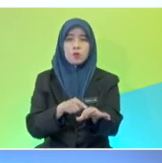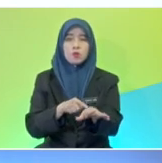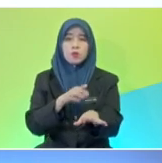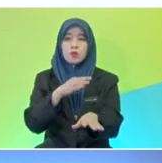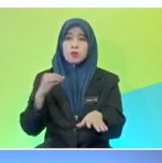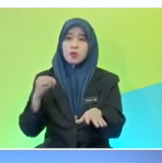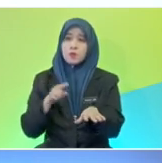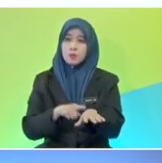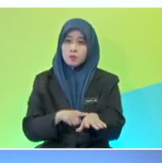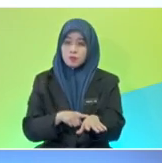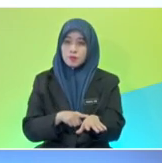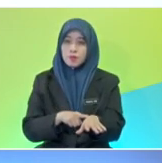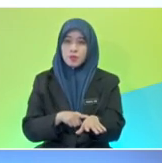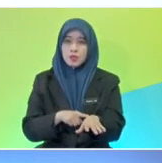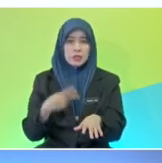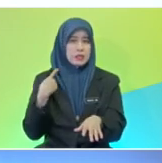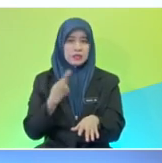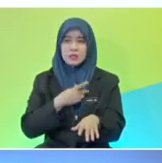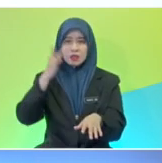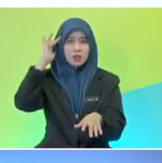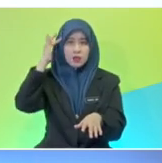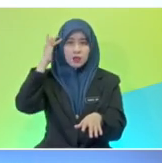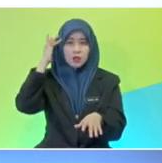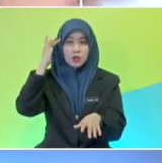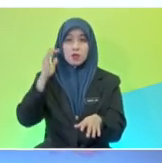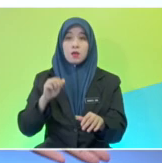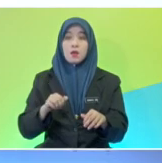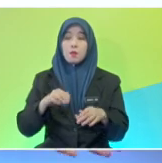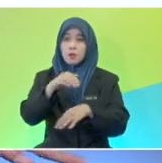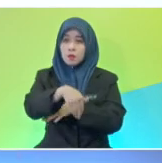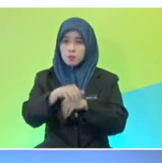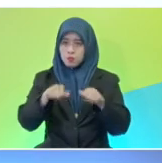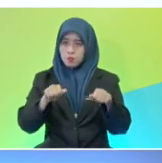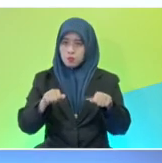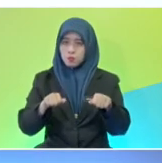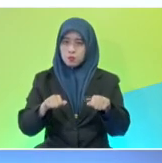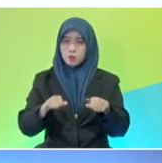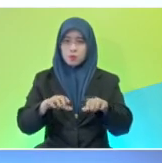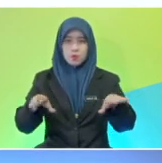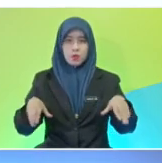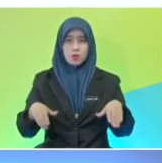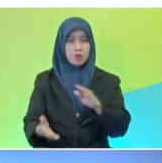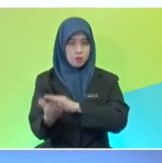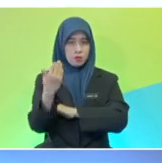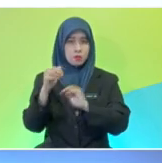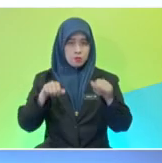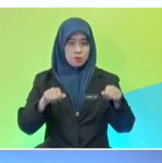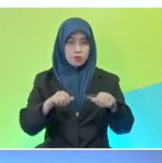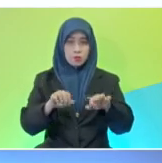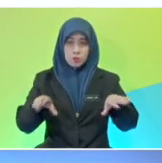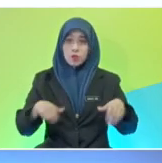sebab kadang-kadang kita tak tahu, dah malam kita boleh buat ke aktiviti ni? Pagi-pagi kita boleh ke buat aktiviti